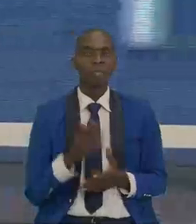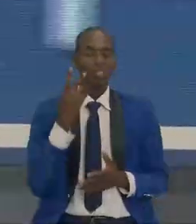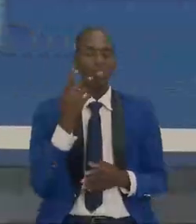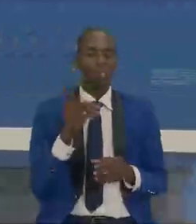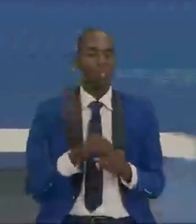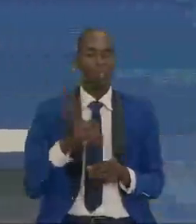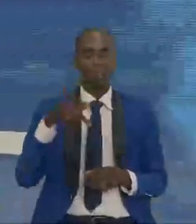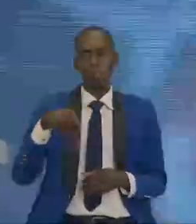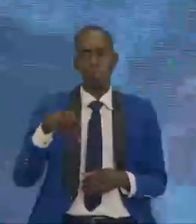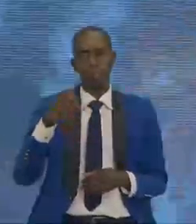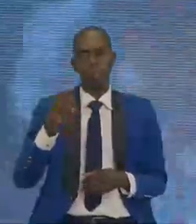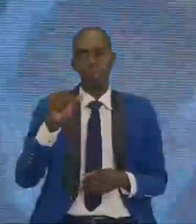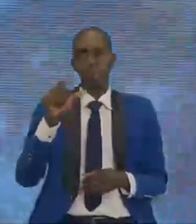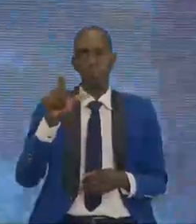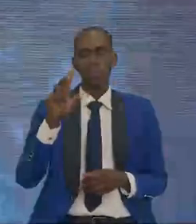ici.